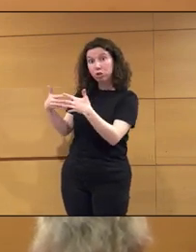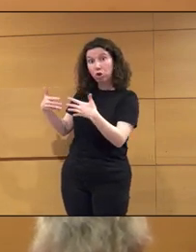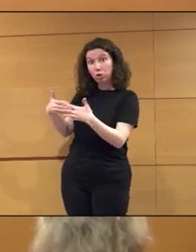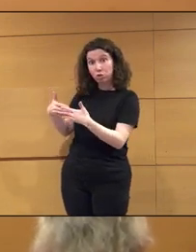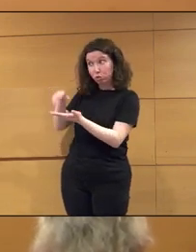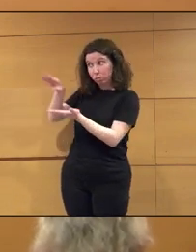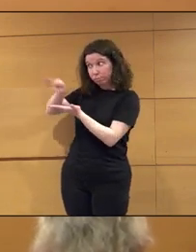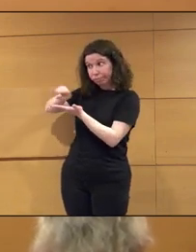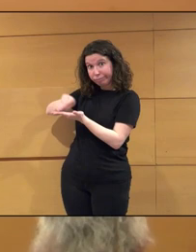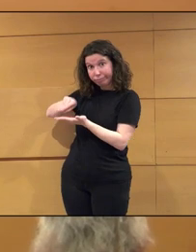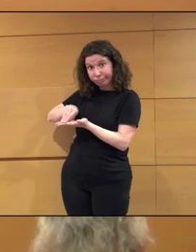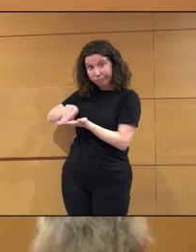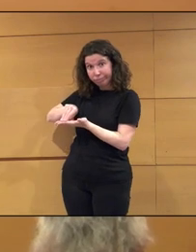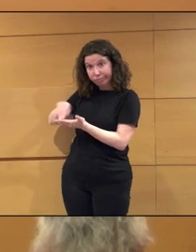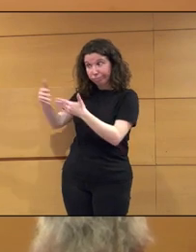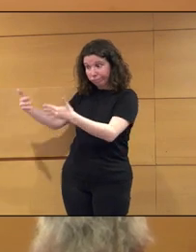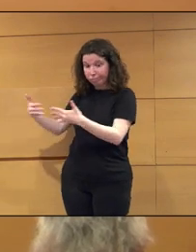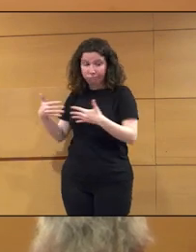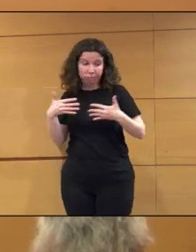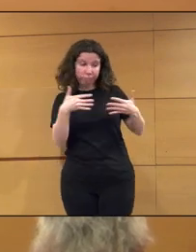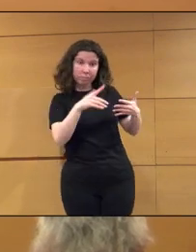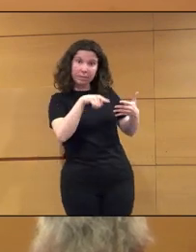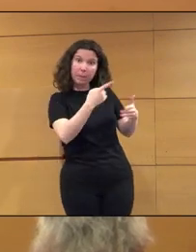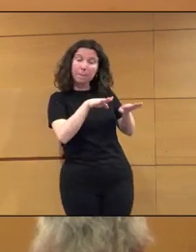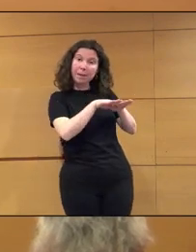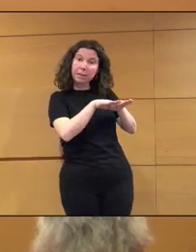i després vam utilitzar una plataforma